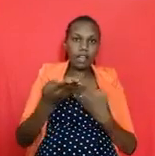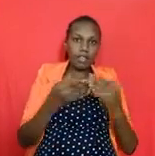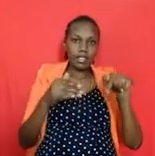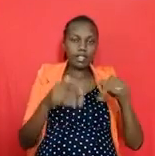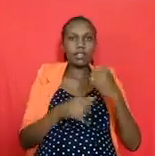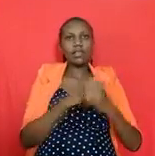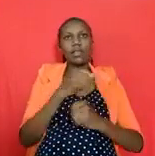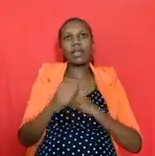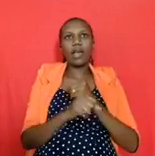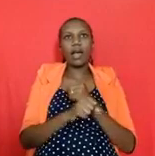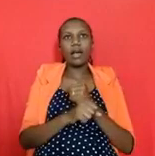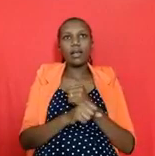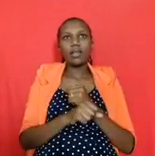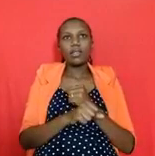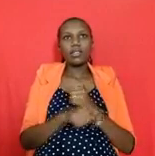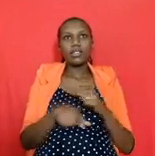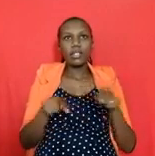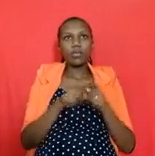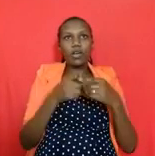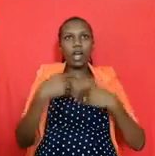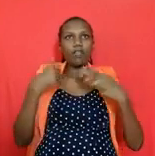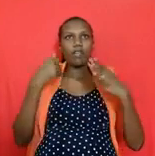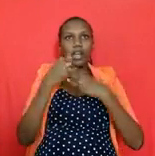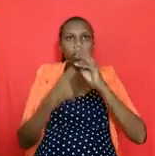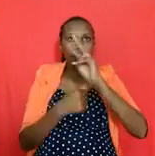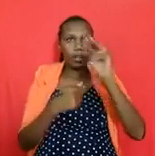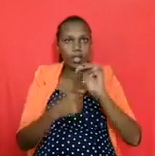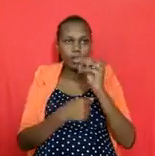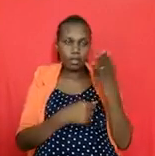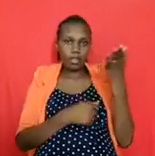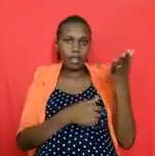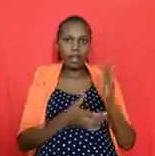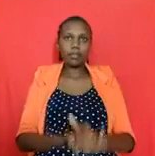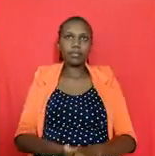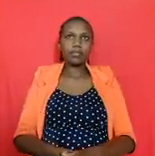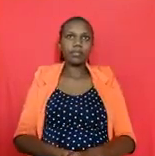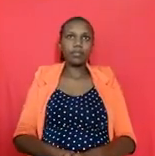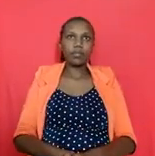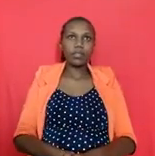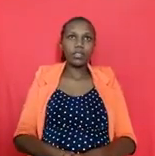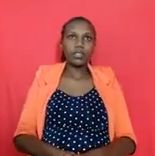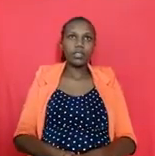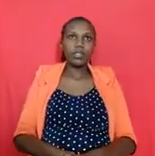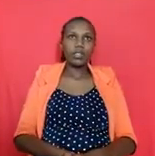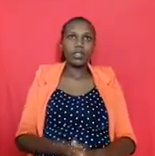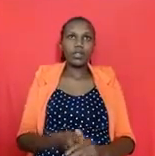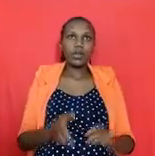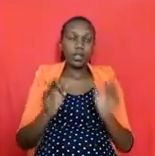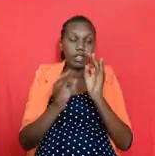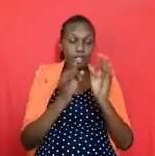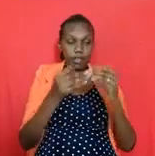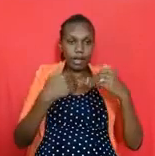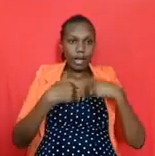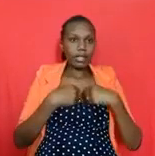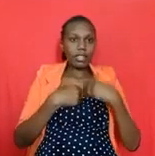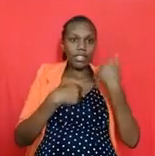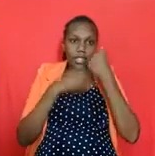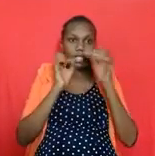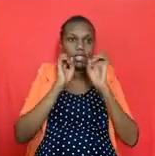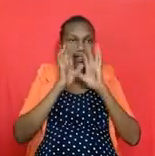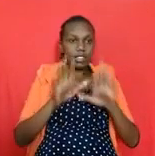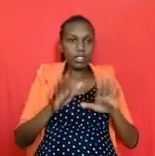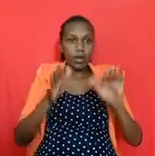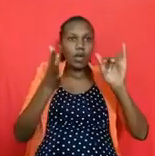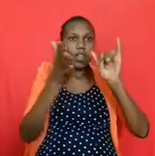uyu na tugekira milioni kenda hau koro ti uhoro woguo kurahuanaga